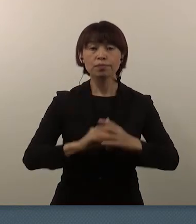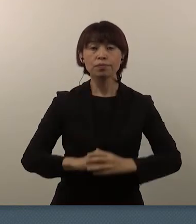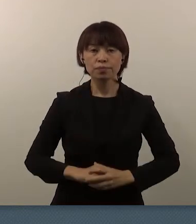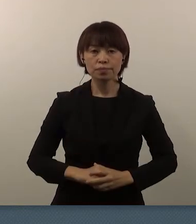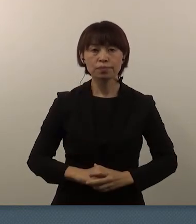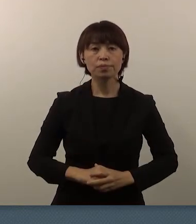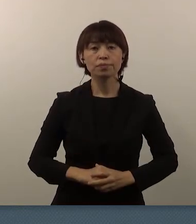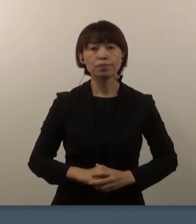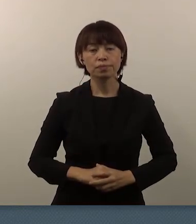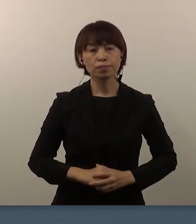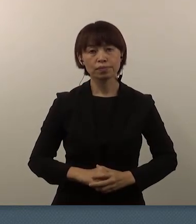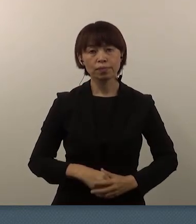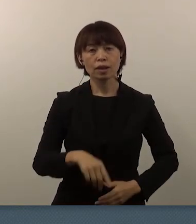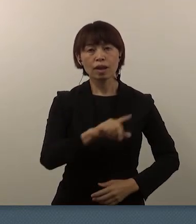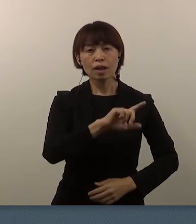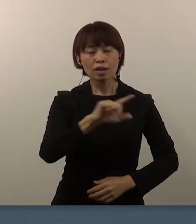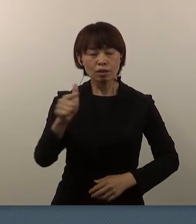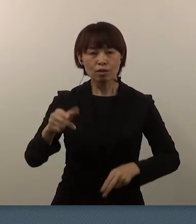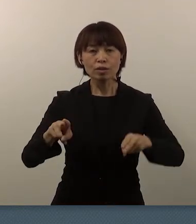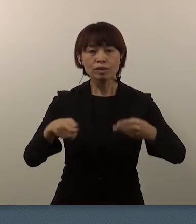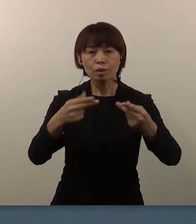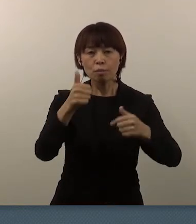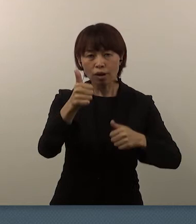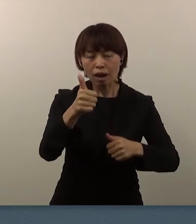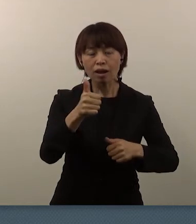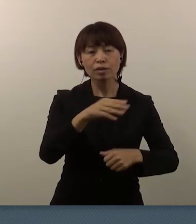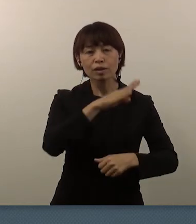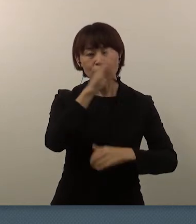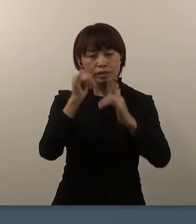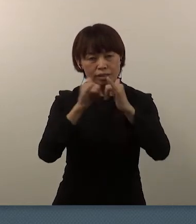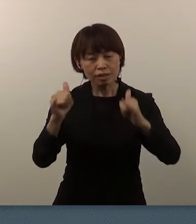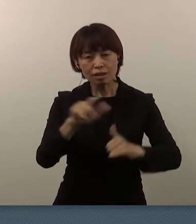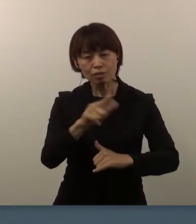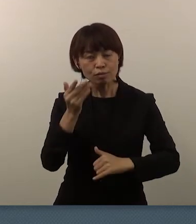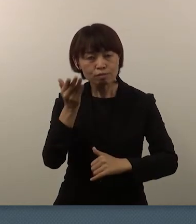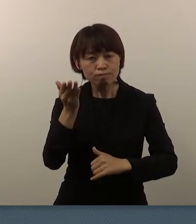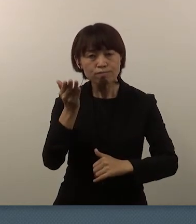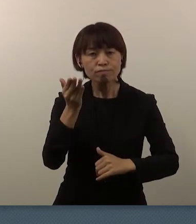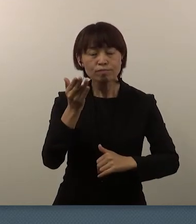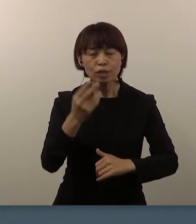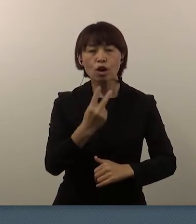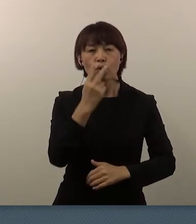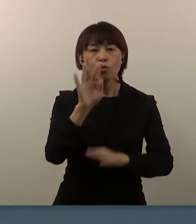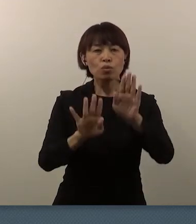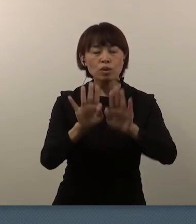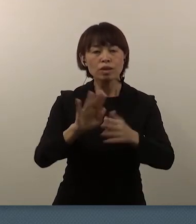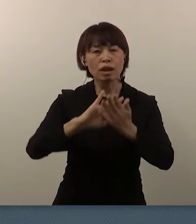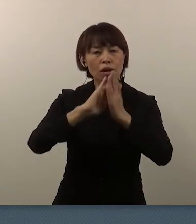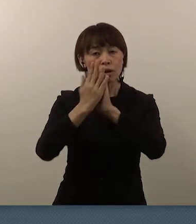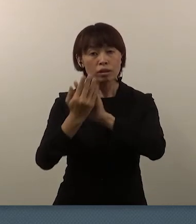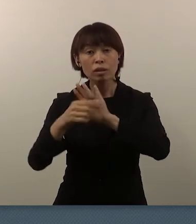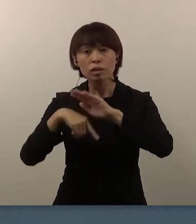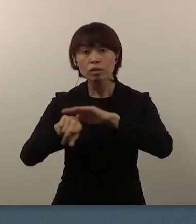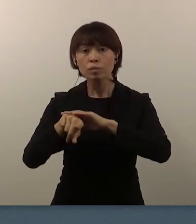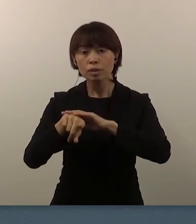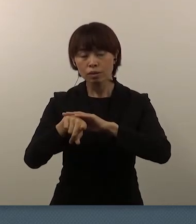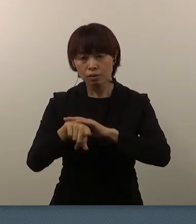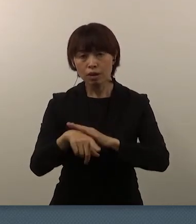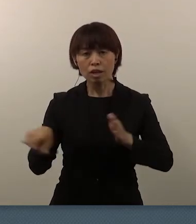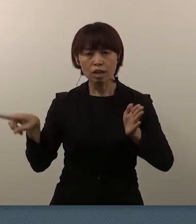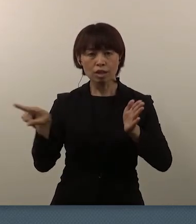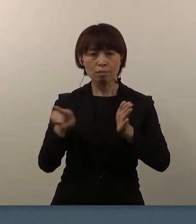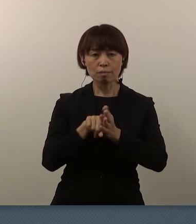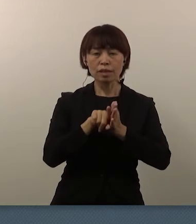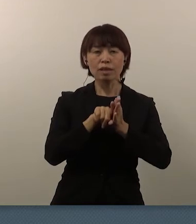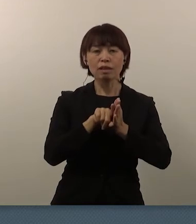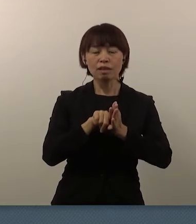ろんな専門家の方ですとか当事者の方にお話を伺うと、その雰囲気が変わってきたっていうものが、やっぱりこう長年の積み重ねからどうしても